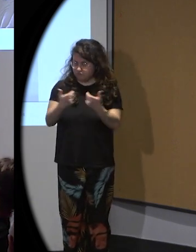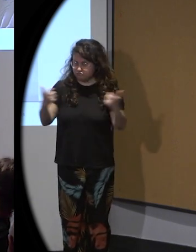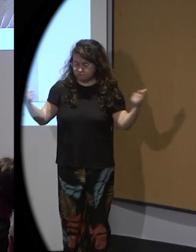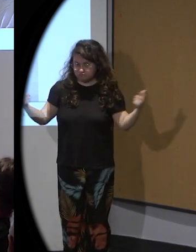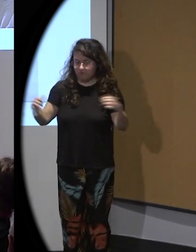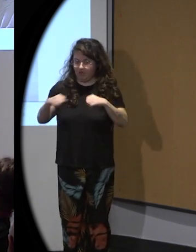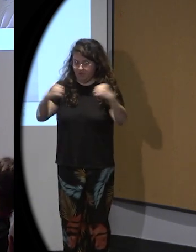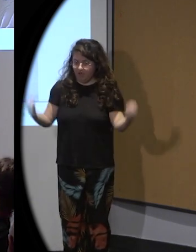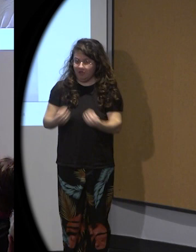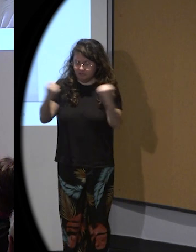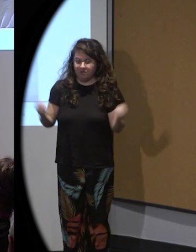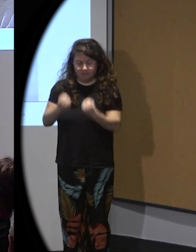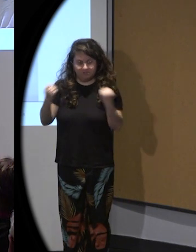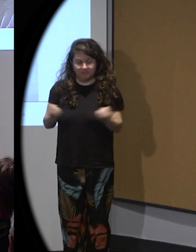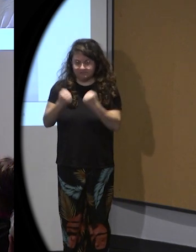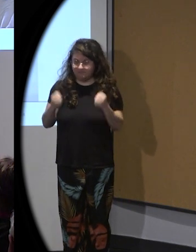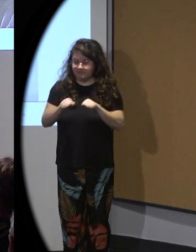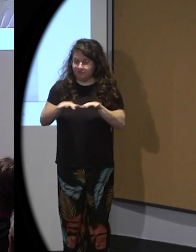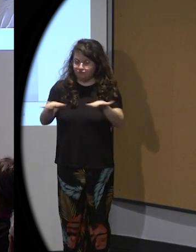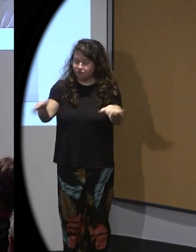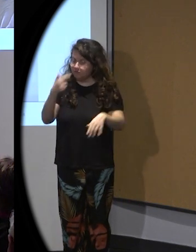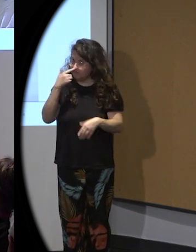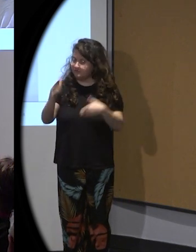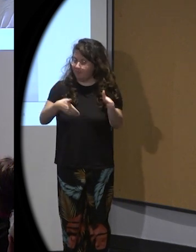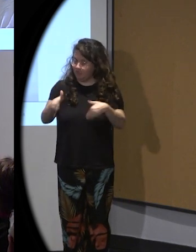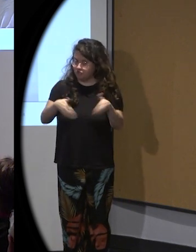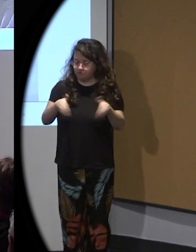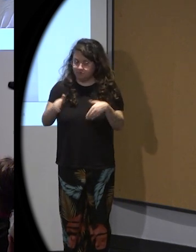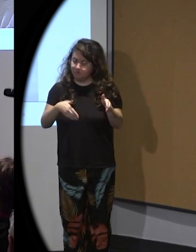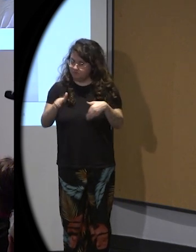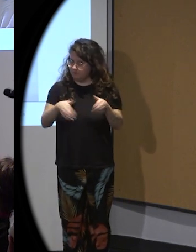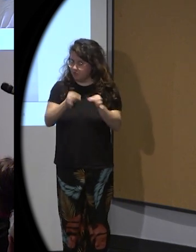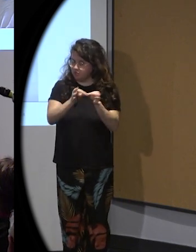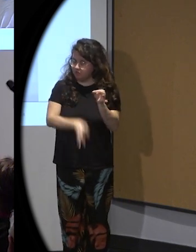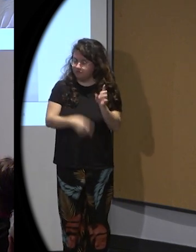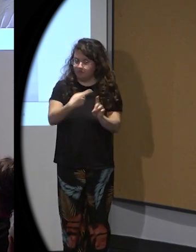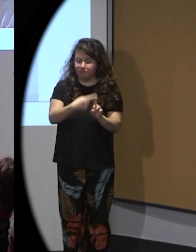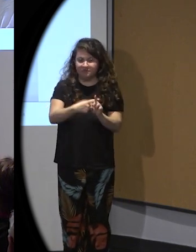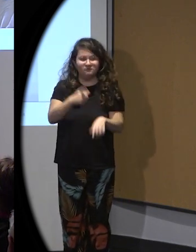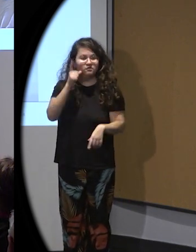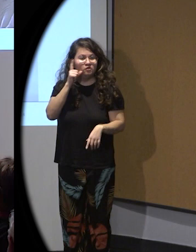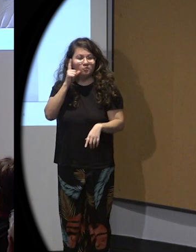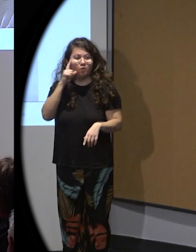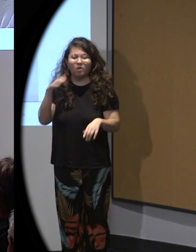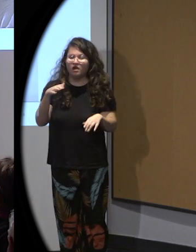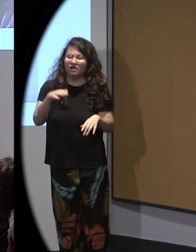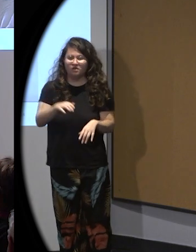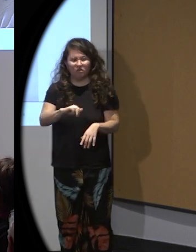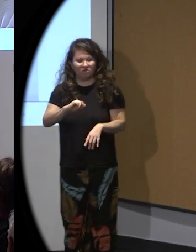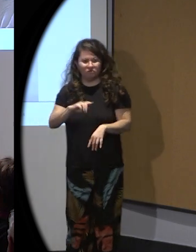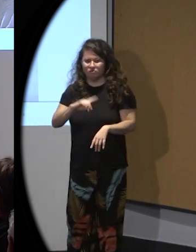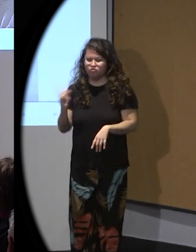Je pense que ça porte ses fruits parce que également à l'école, tout enfant est considéré comme apte à l'éducation physique et